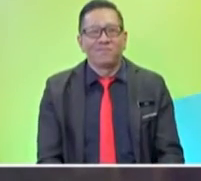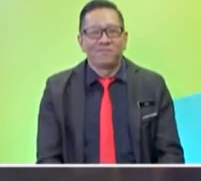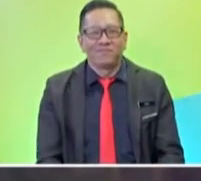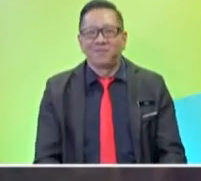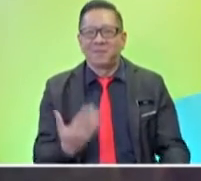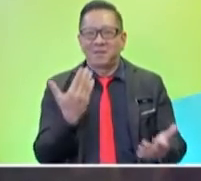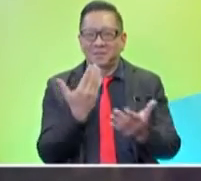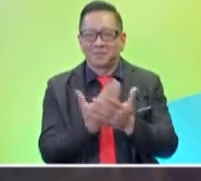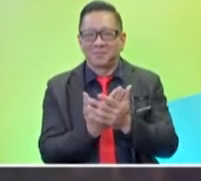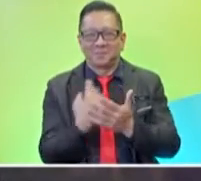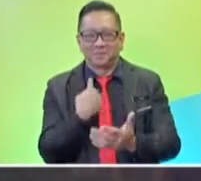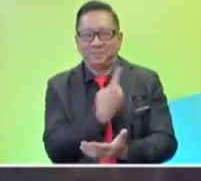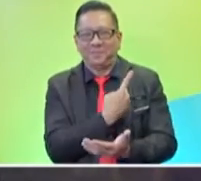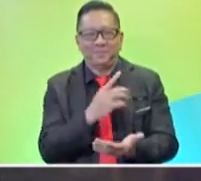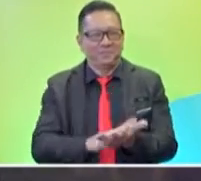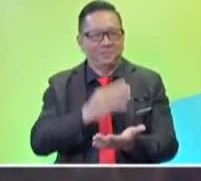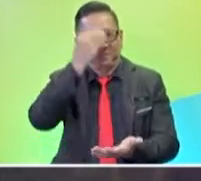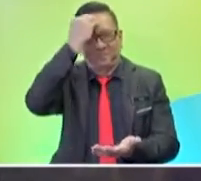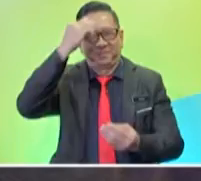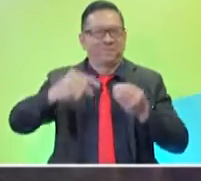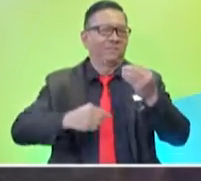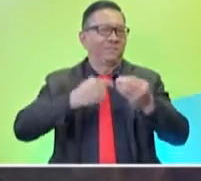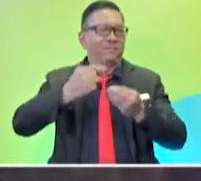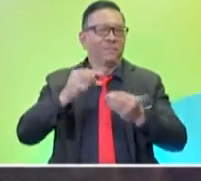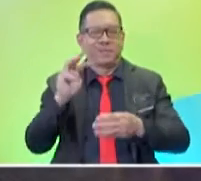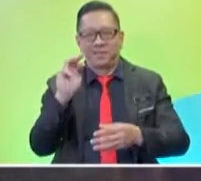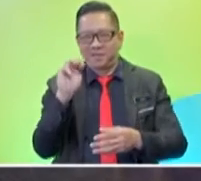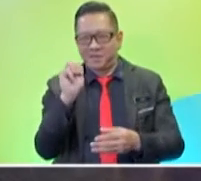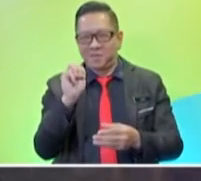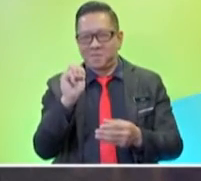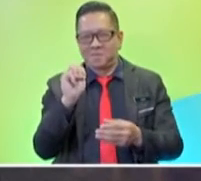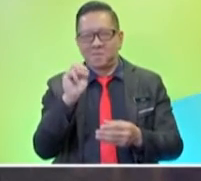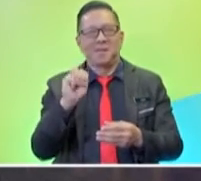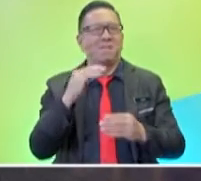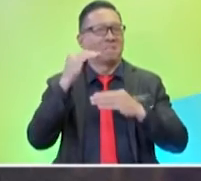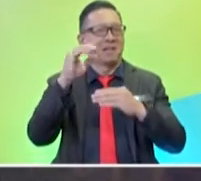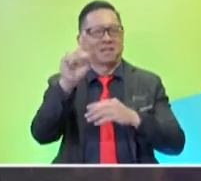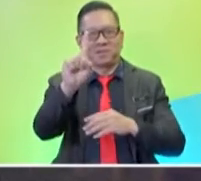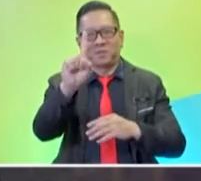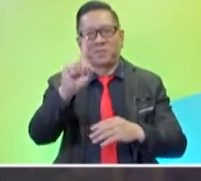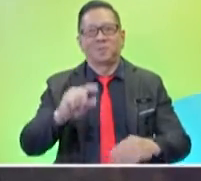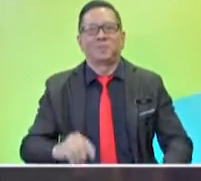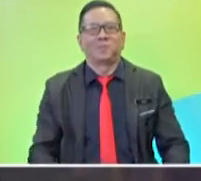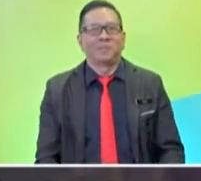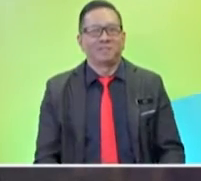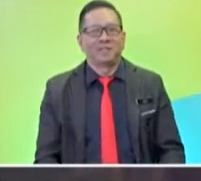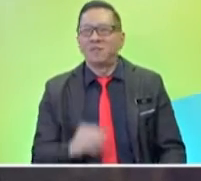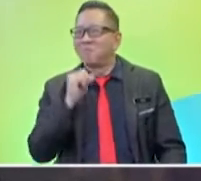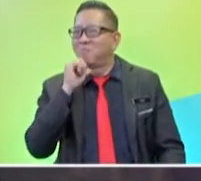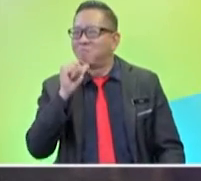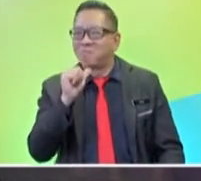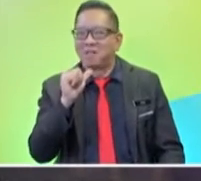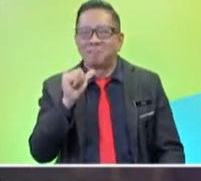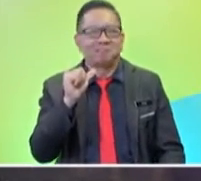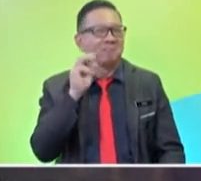Baiklah Cikgu. Hari ini kita nak belajar Bahasa Melayu Cikgu ya. Ya betul Mira, Bahasa Melayu tahap 1. Ya. Dan bukan Mira seorang saja hari ini anak murid